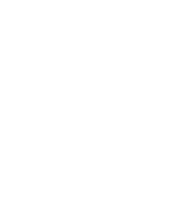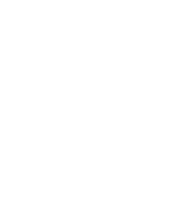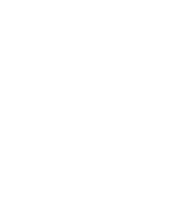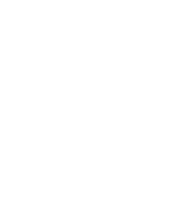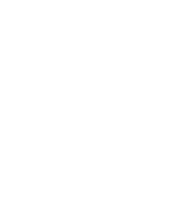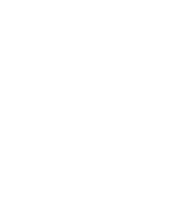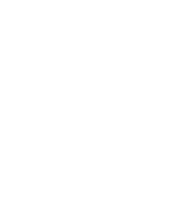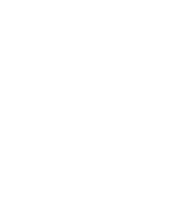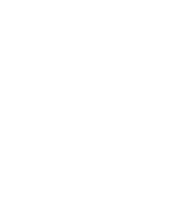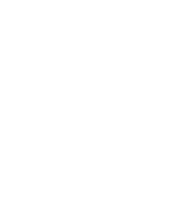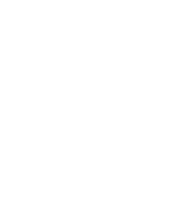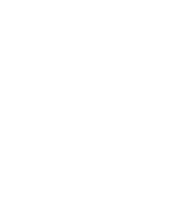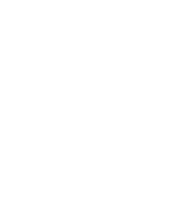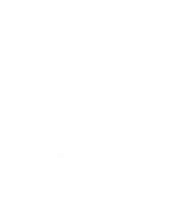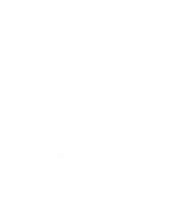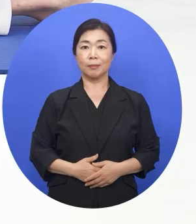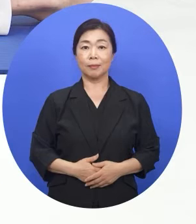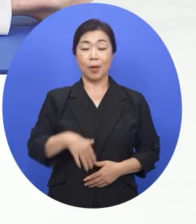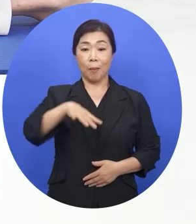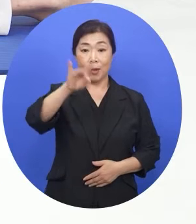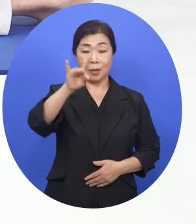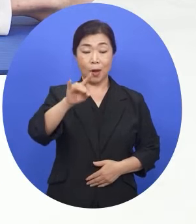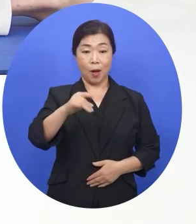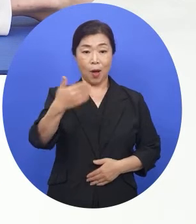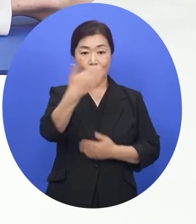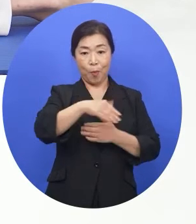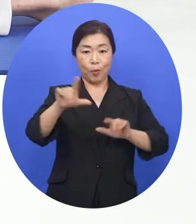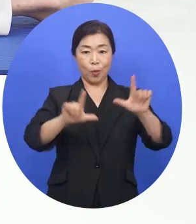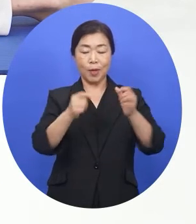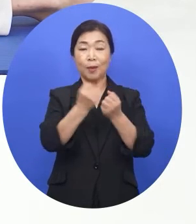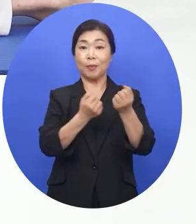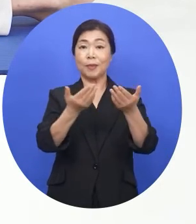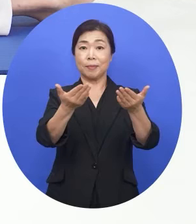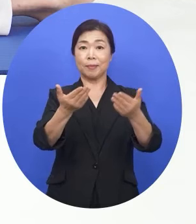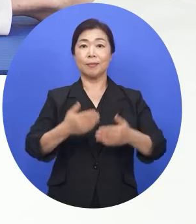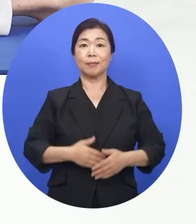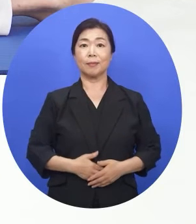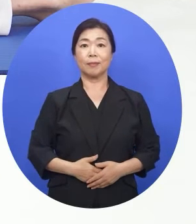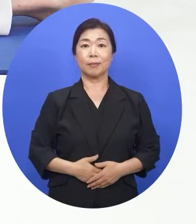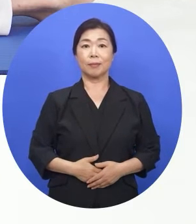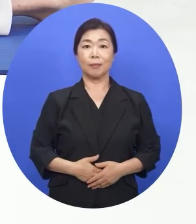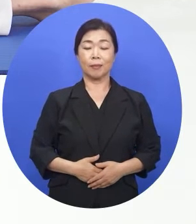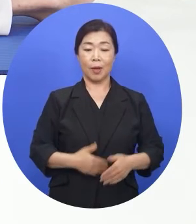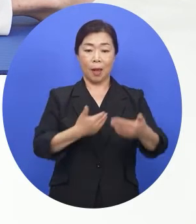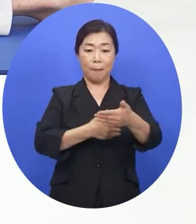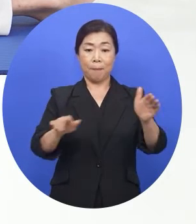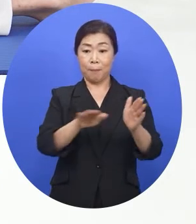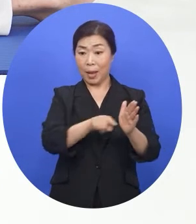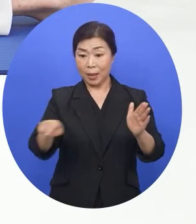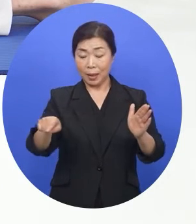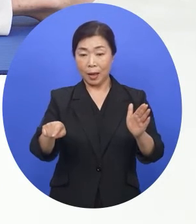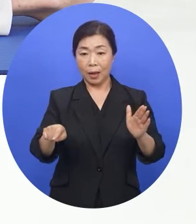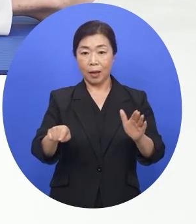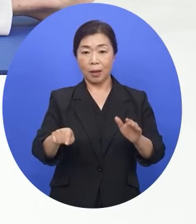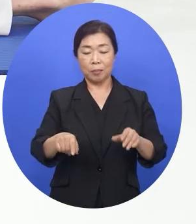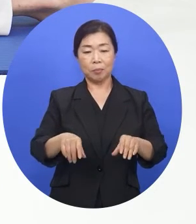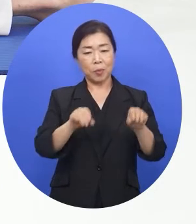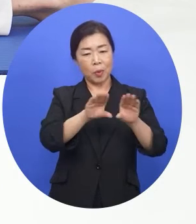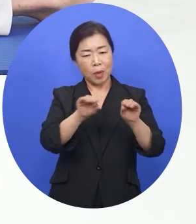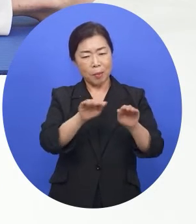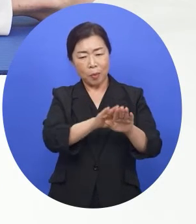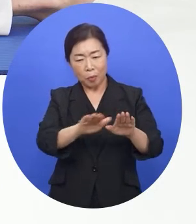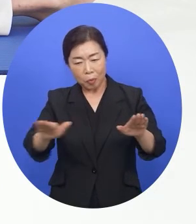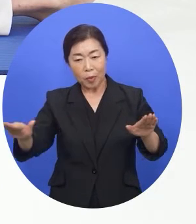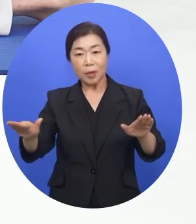대해 알아보겠습니다. 먼저 동작 설명하겠습니다. 바닥에 담요나